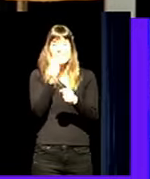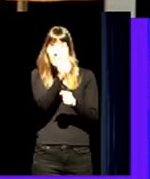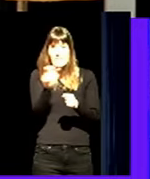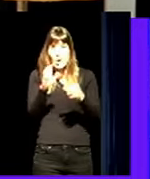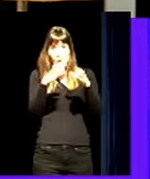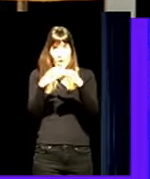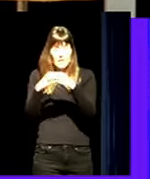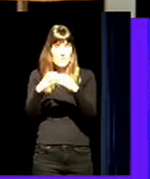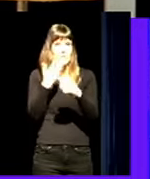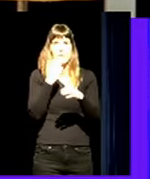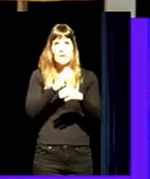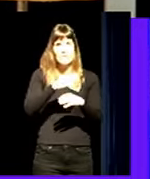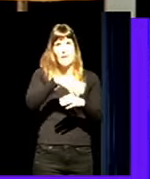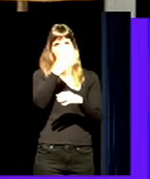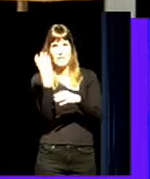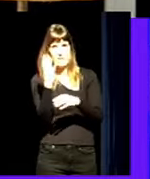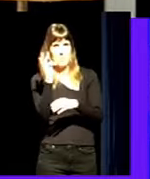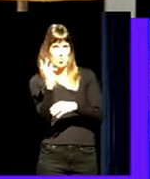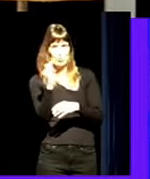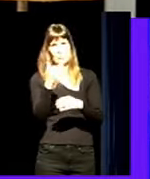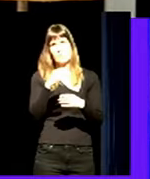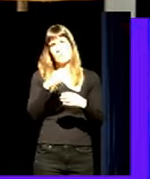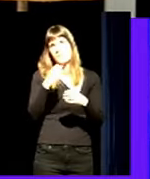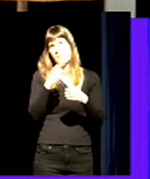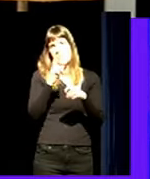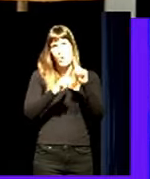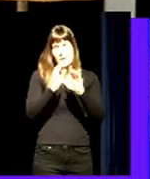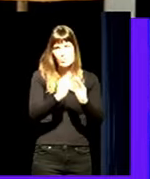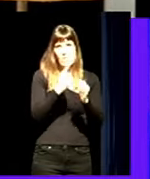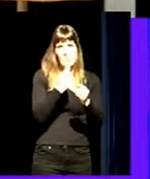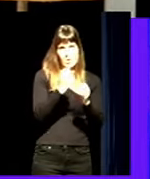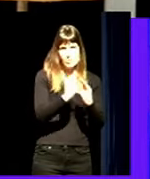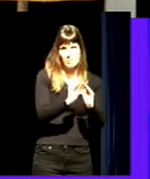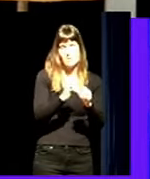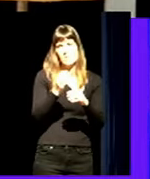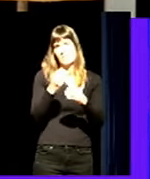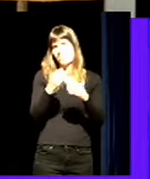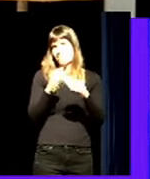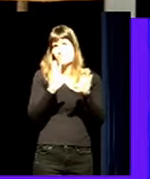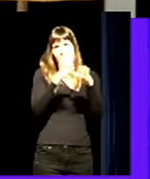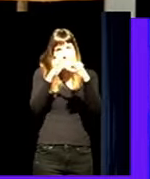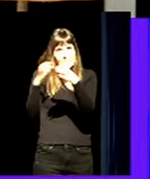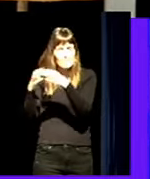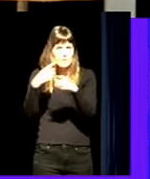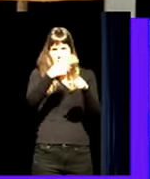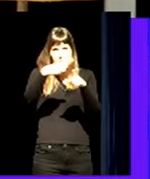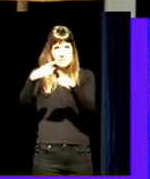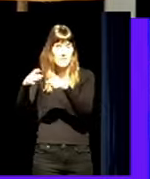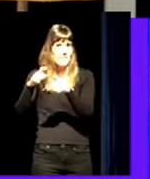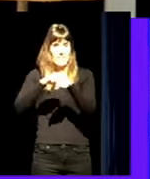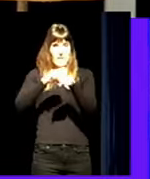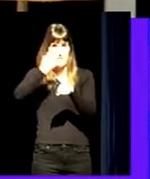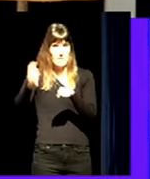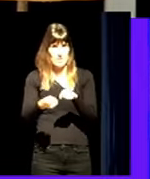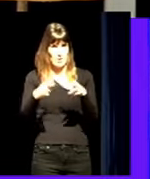kolektibo LGTBI plus, adibidez, bai, zertazen duena dara, baina adibidez, igual, ez dakit, hainbat, anistazunarekin,